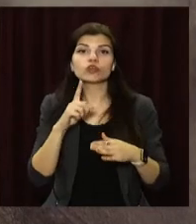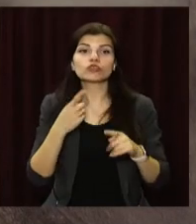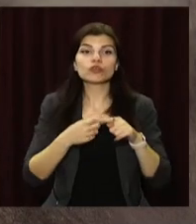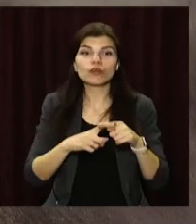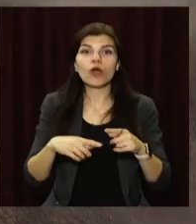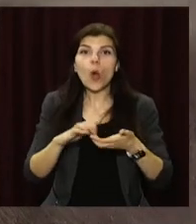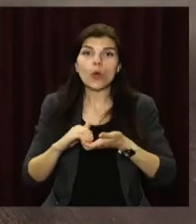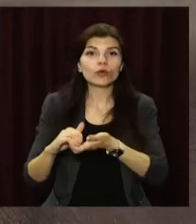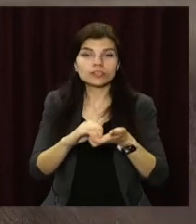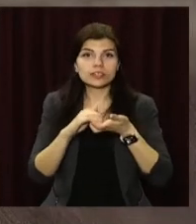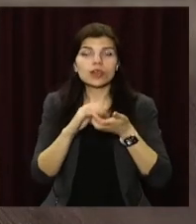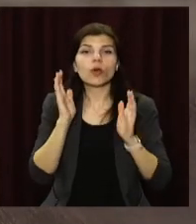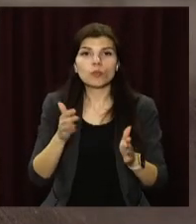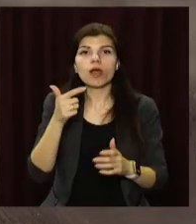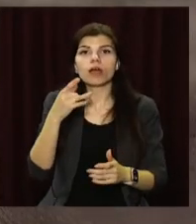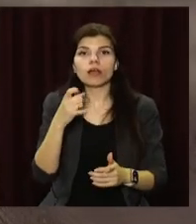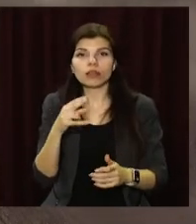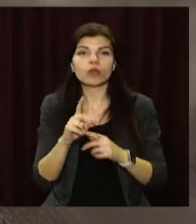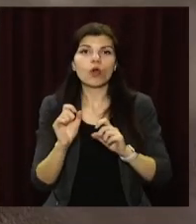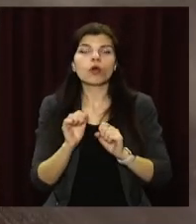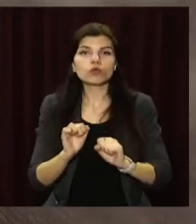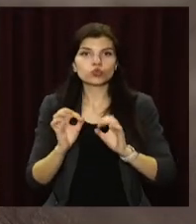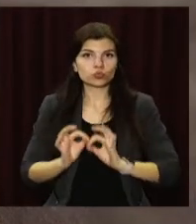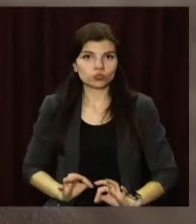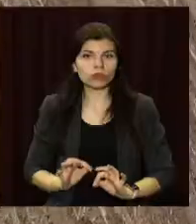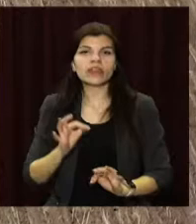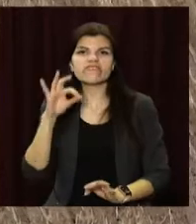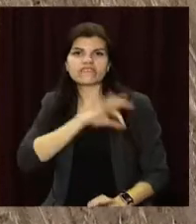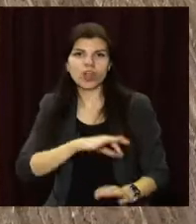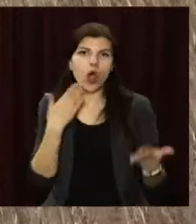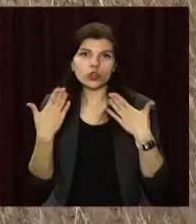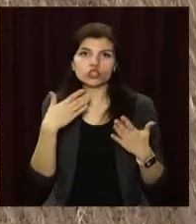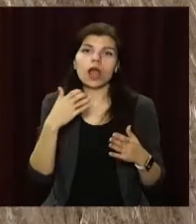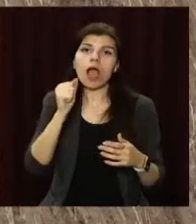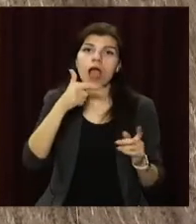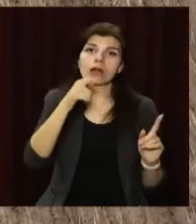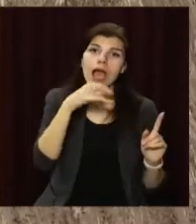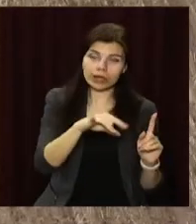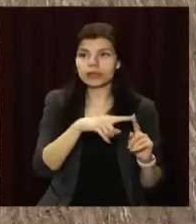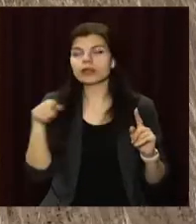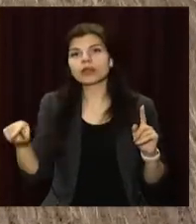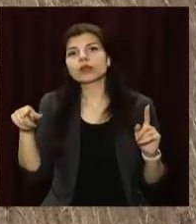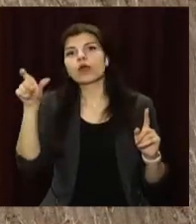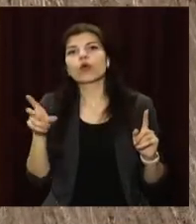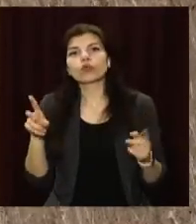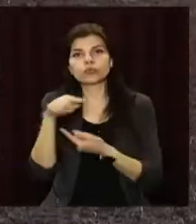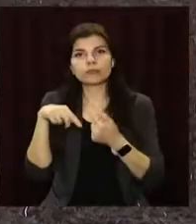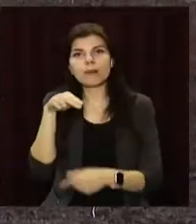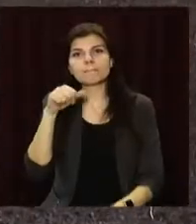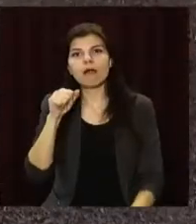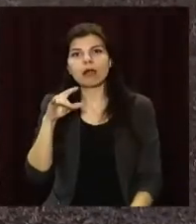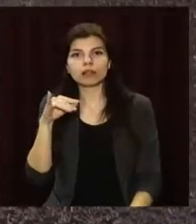громадська організація буде гарантом юридичної підтримки та взаємовигідних відносин між аграріями та партнерами.